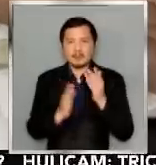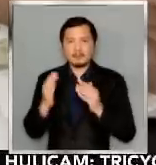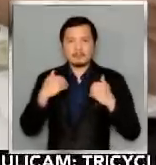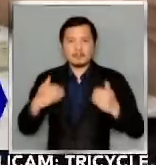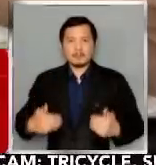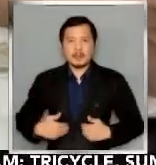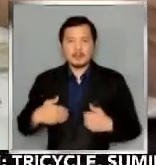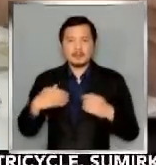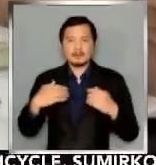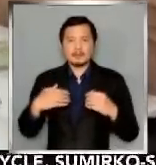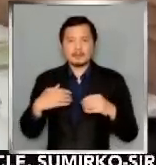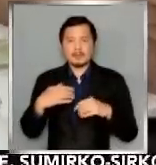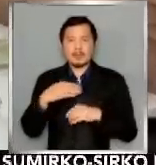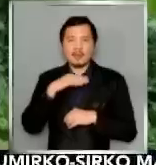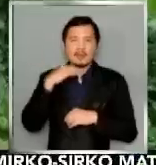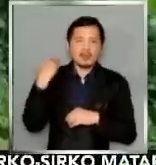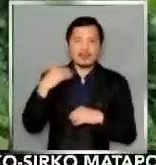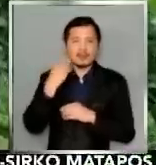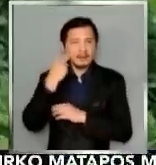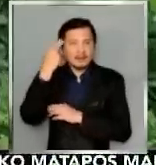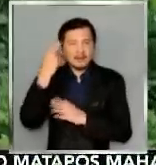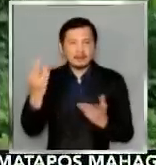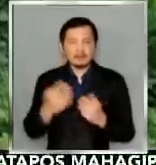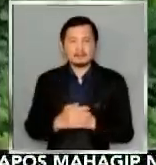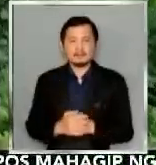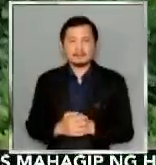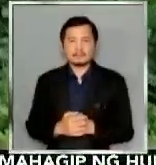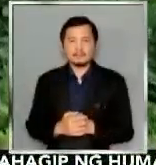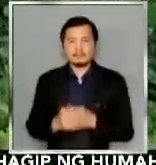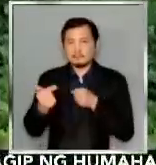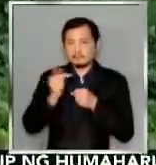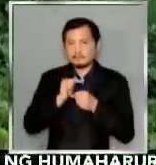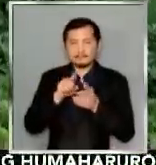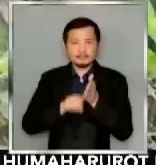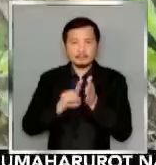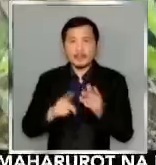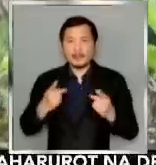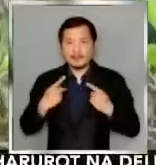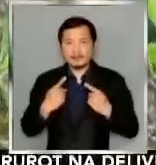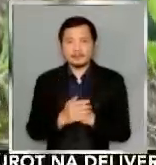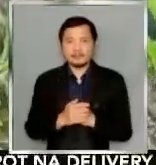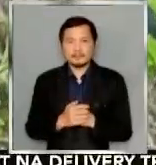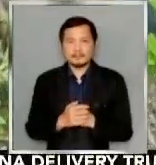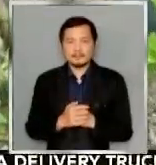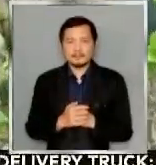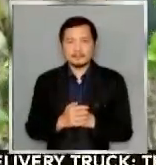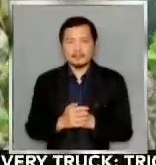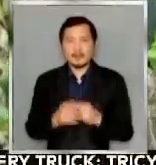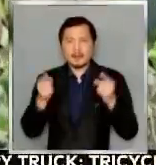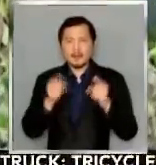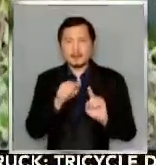Ganon yan ka-brutal. And then ililibing. Batay sa investigasyon, makikipagkita umano sina Kinzon sa isang kontraktor para